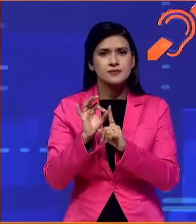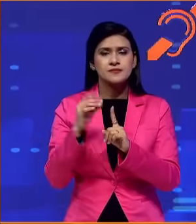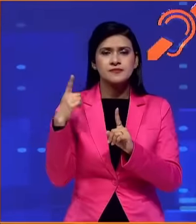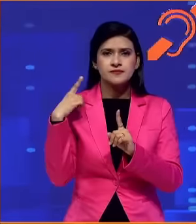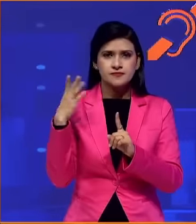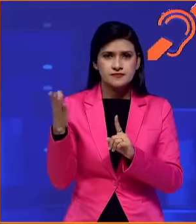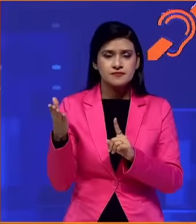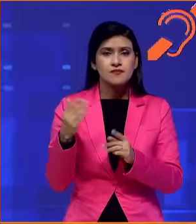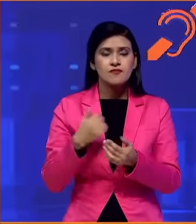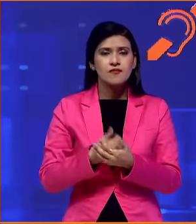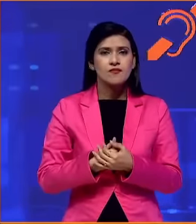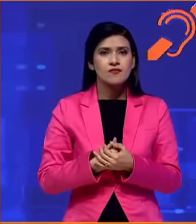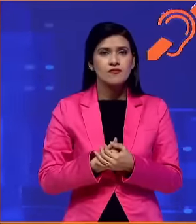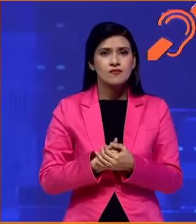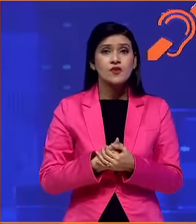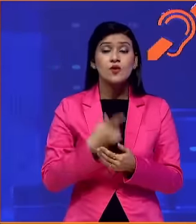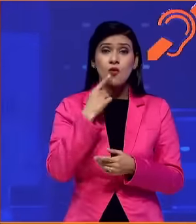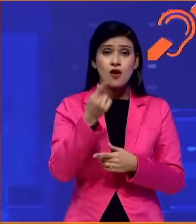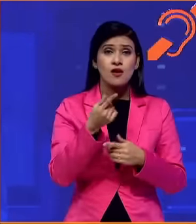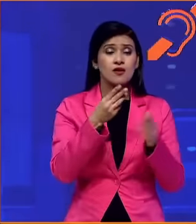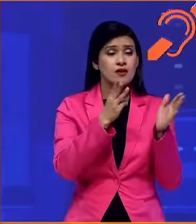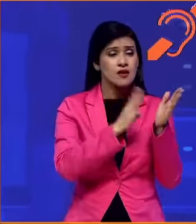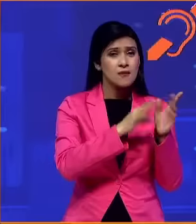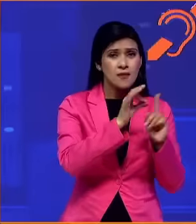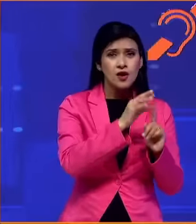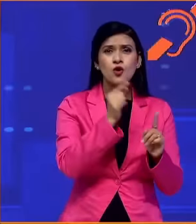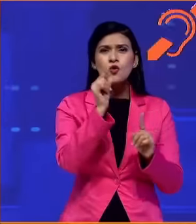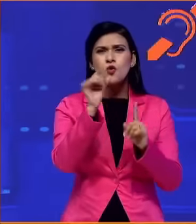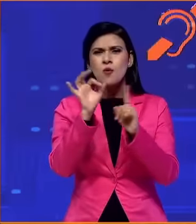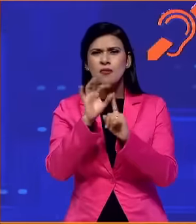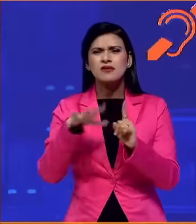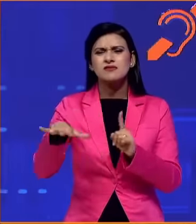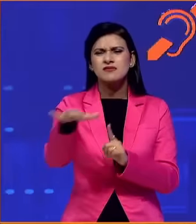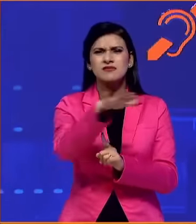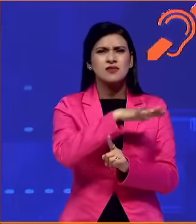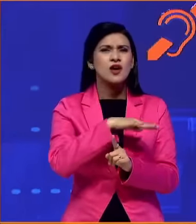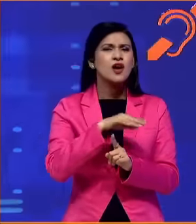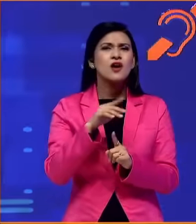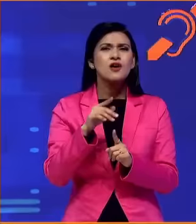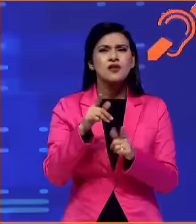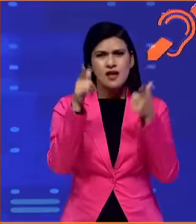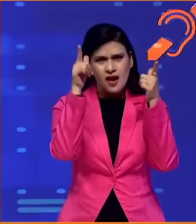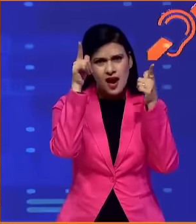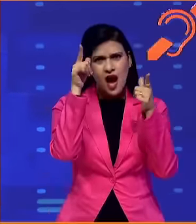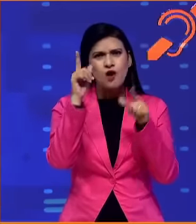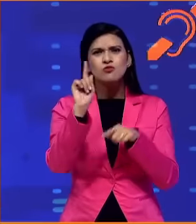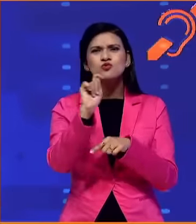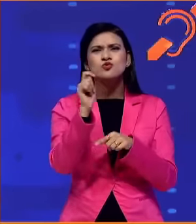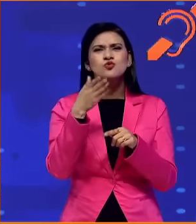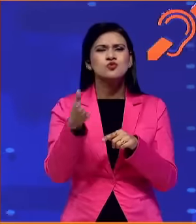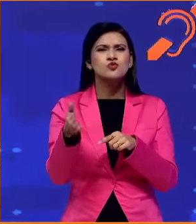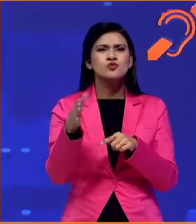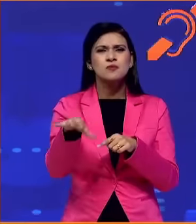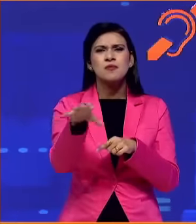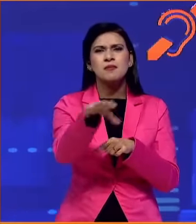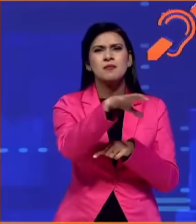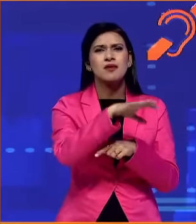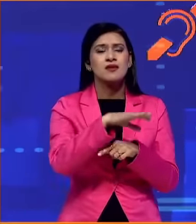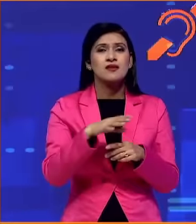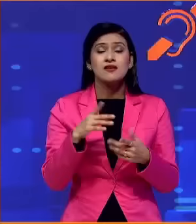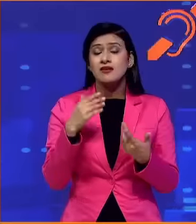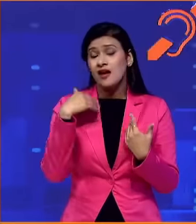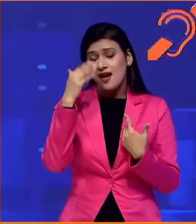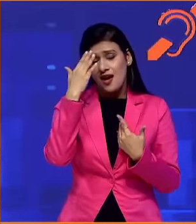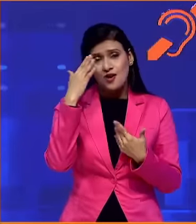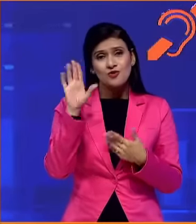उन्होंनेराजस्थान,मध्यप्रदेश औरउत्तरप्रदेशको"गोमूत्रराज्य"कहा। मैंफिरसेकहरहाहूंकिहोसकताहैआपकोपतानहोकि यहकौन